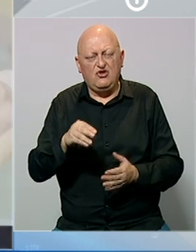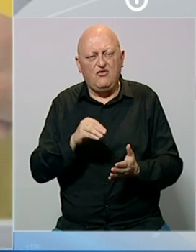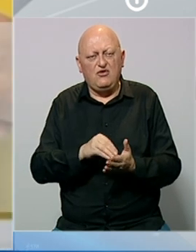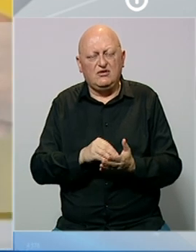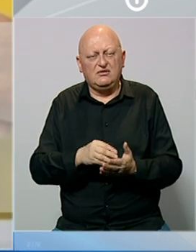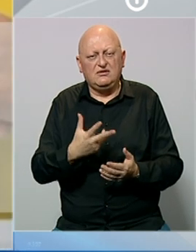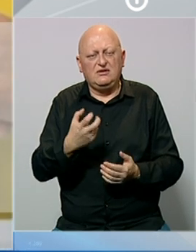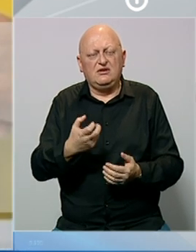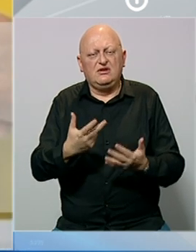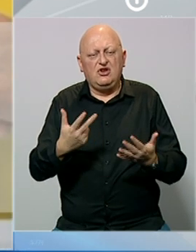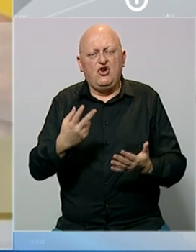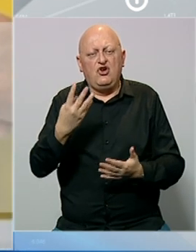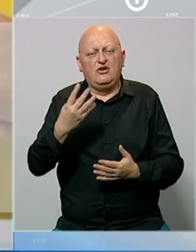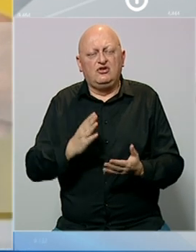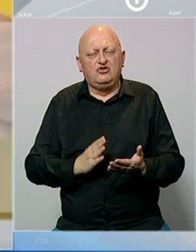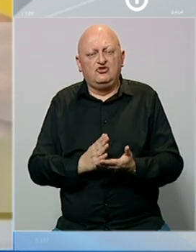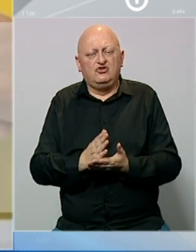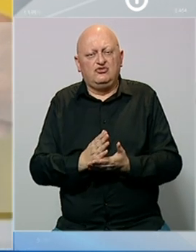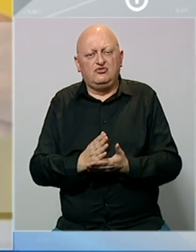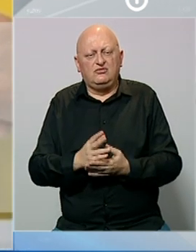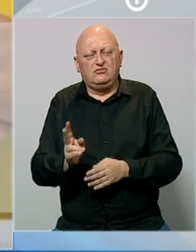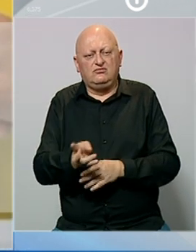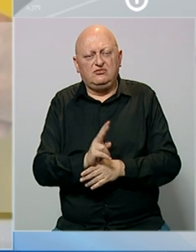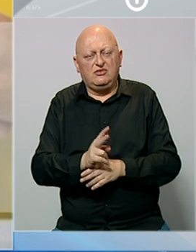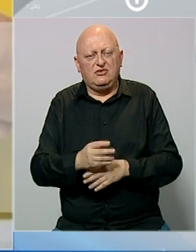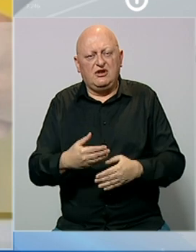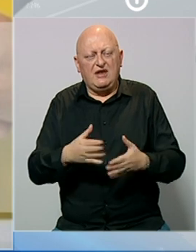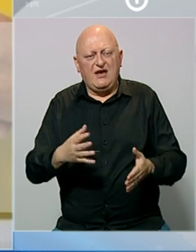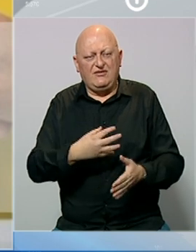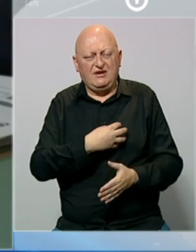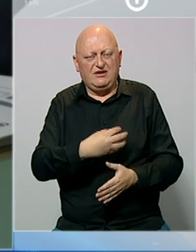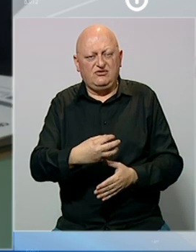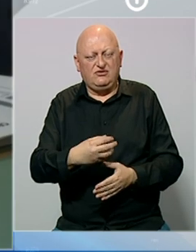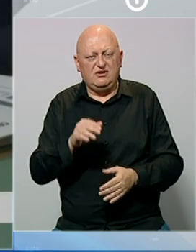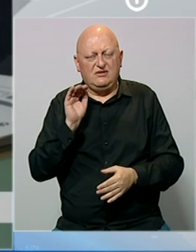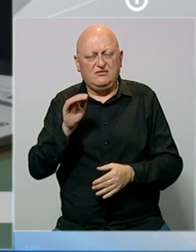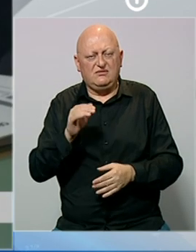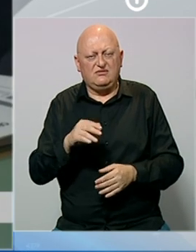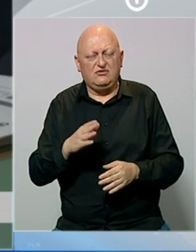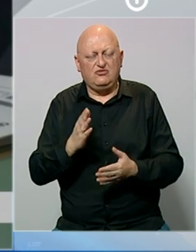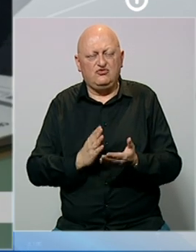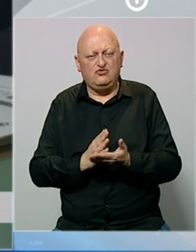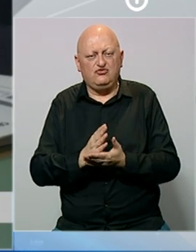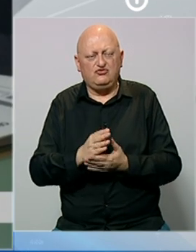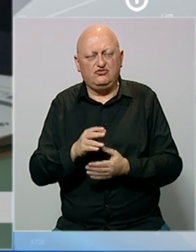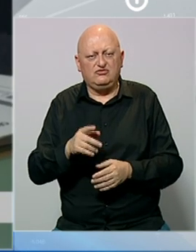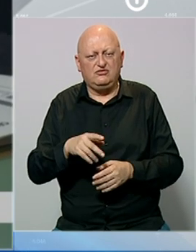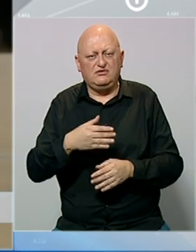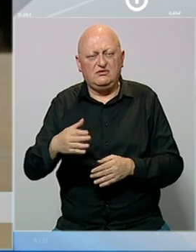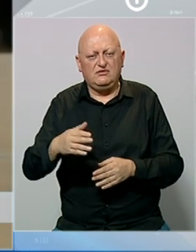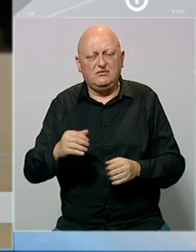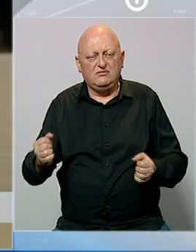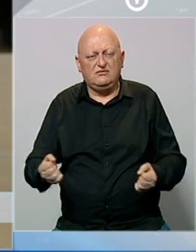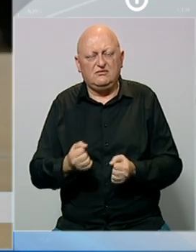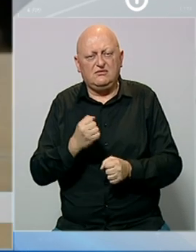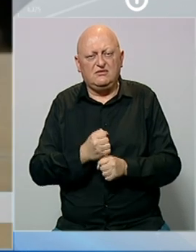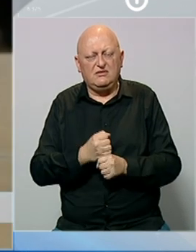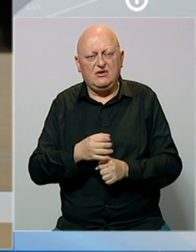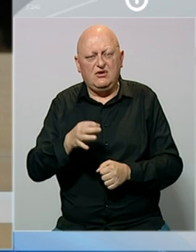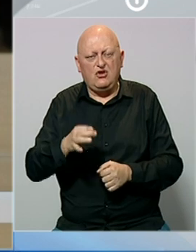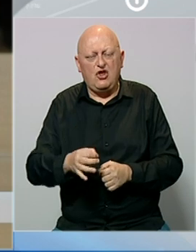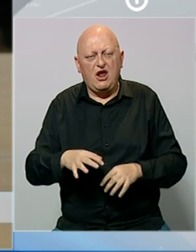čak 384 slučaja na zloupotrebe javnih resursa. Prijavljeni slučajevi u najvećem broju odnose se na intenziviranje radova na